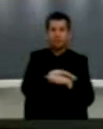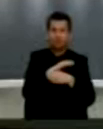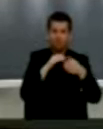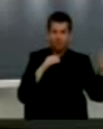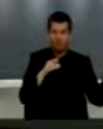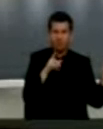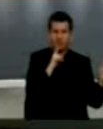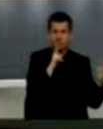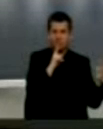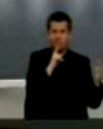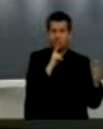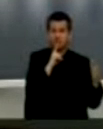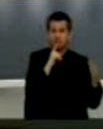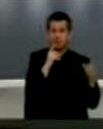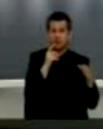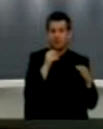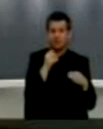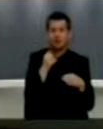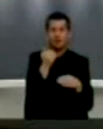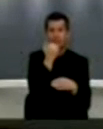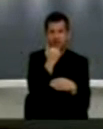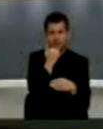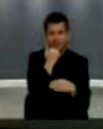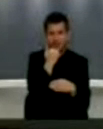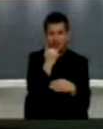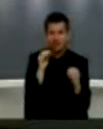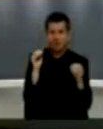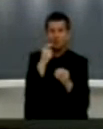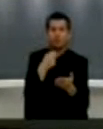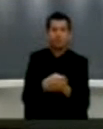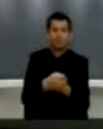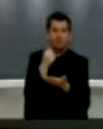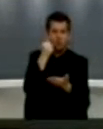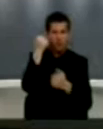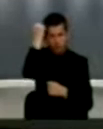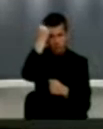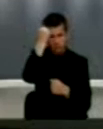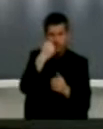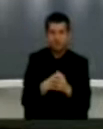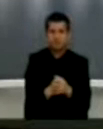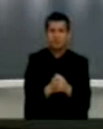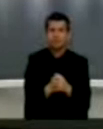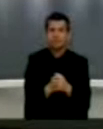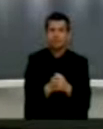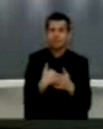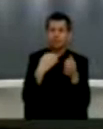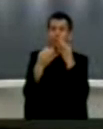duke shpronësuar prona private, të cilat janë të kushtueshme për buxhetin e Kosovës. Dhe